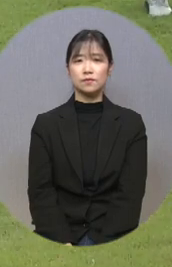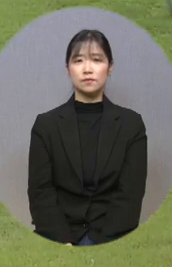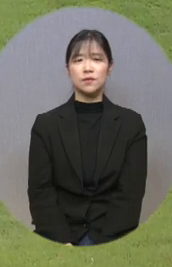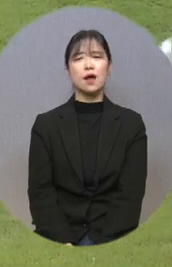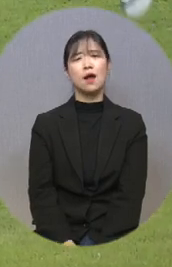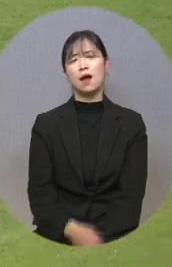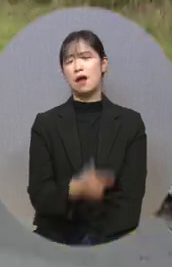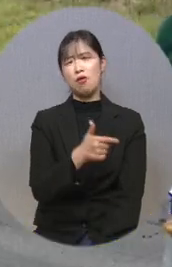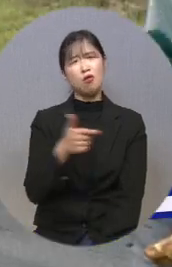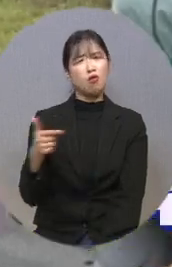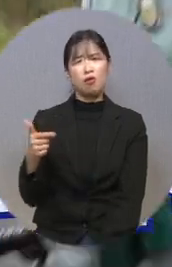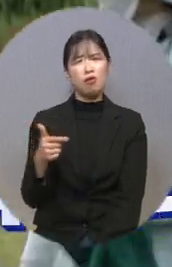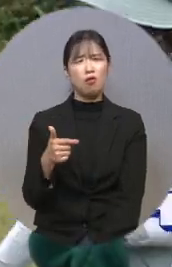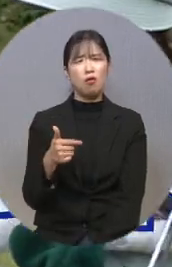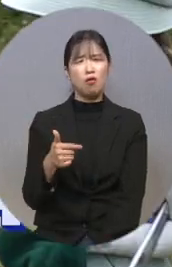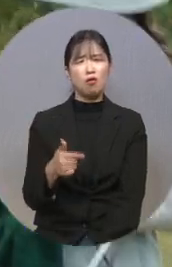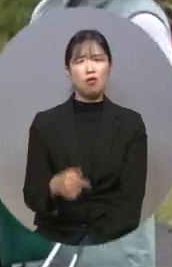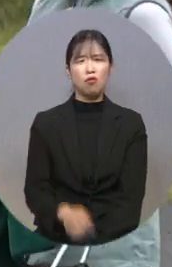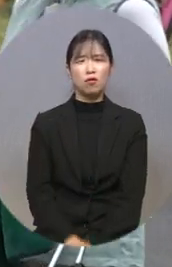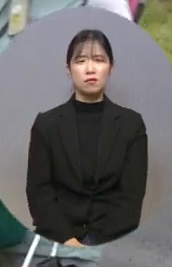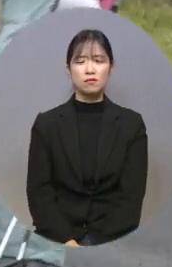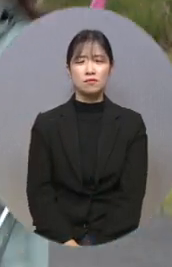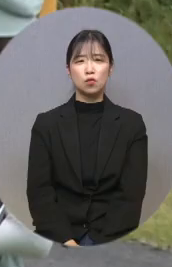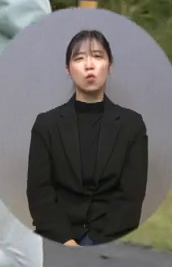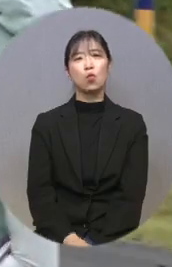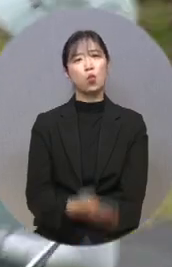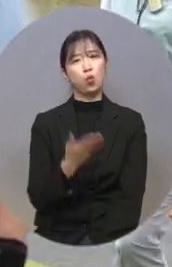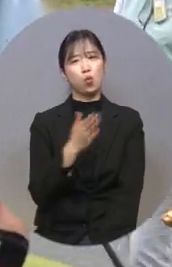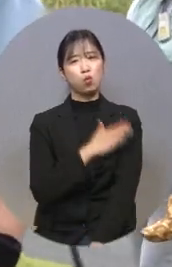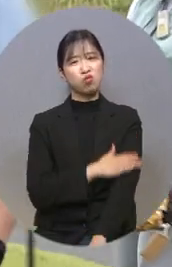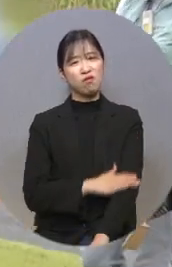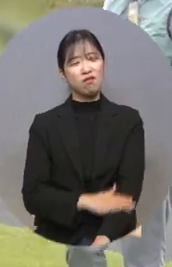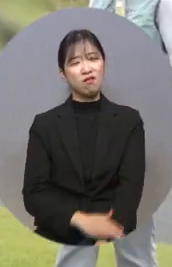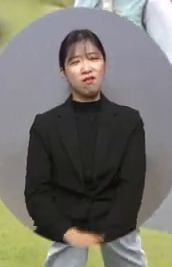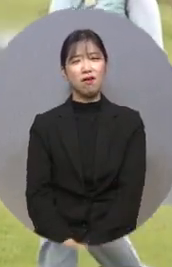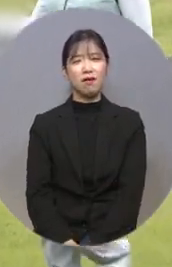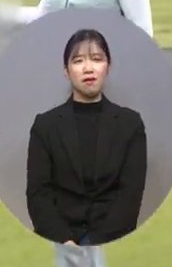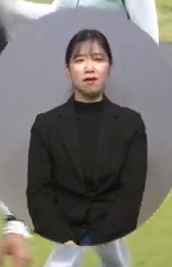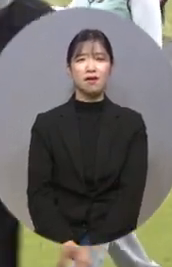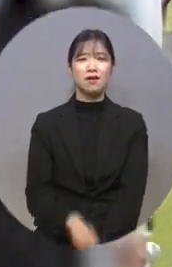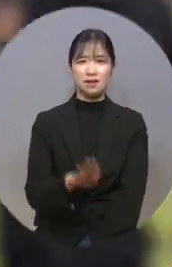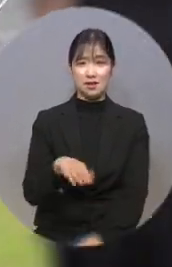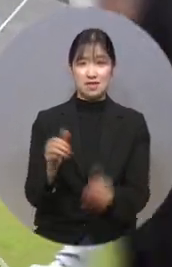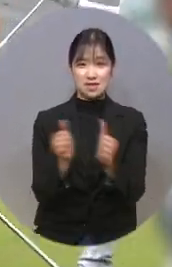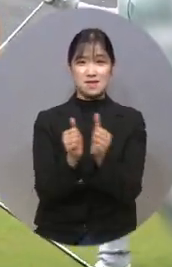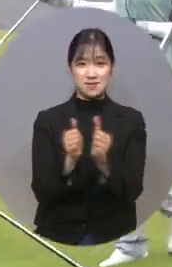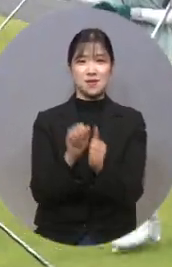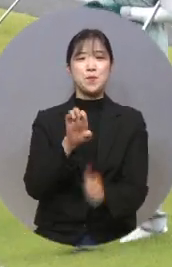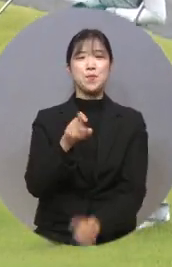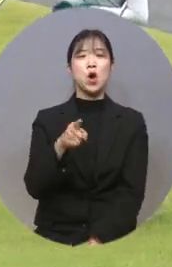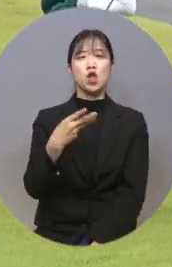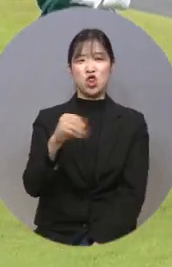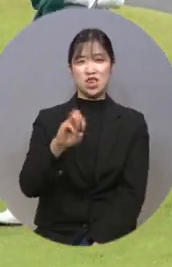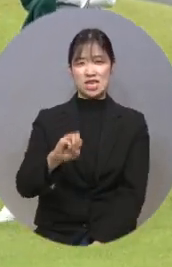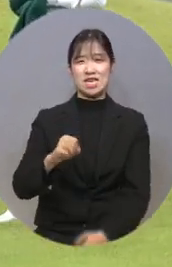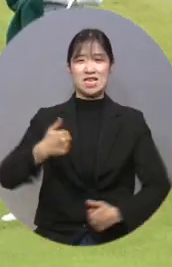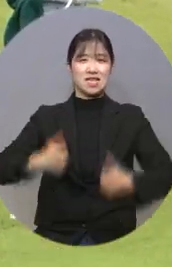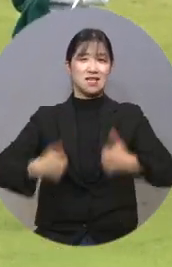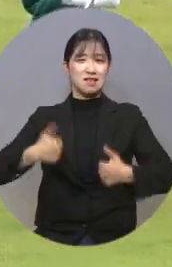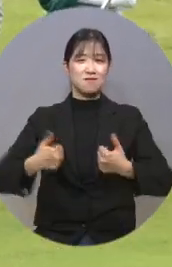너무 컸어. 와, 잘 친다. 오빠, 이제 남자들의 퍼팅 싸움이다.